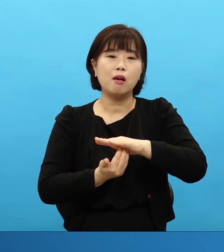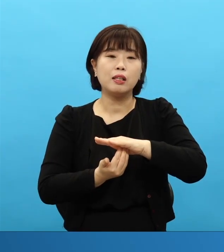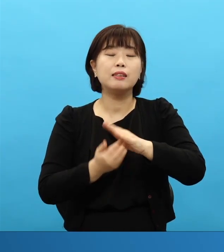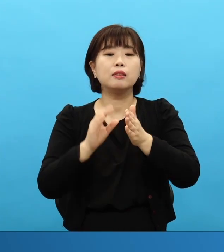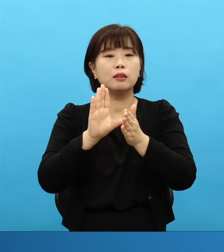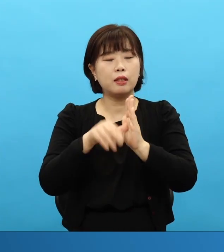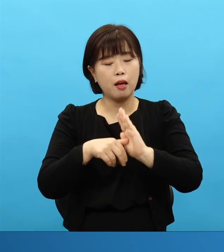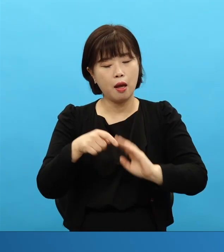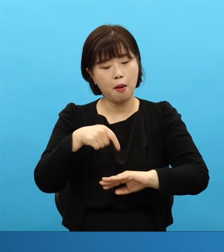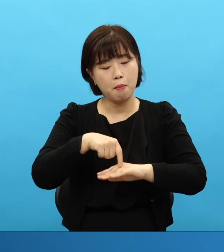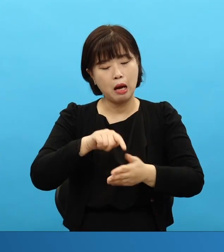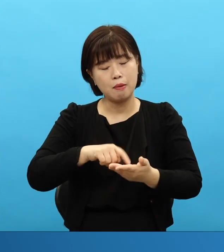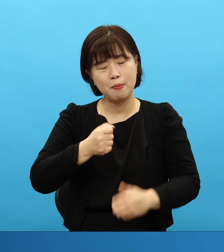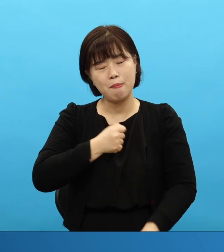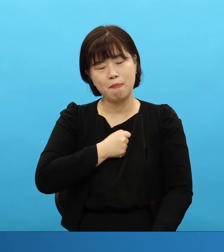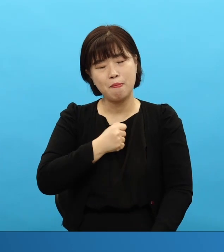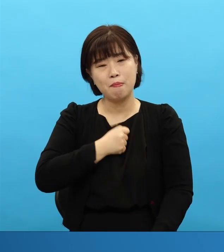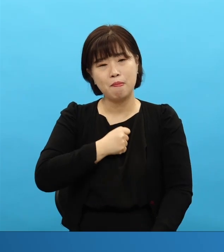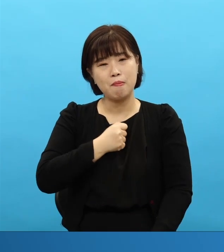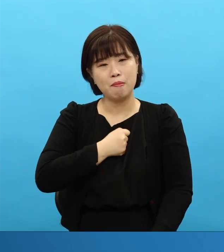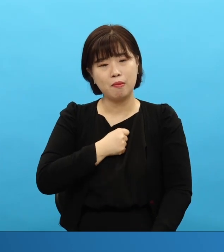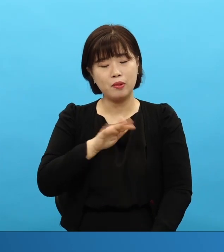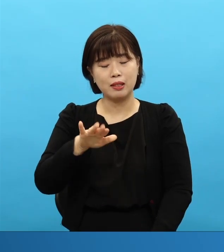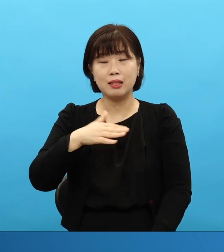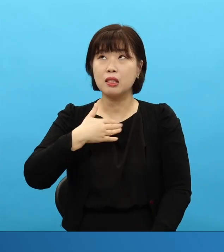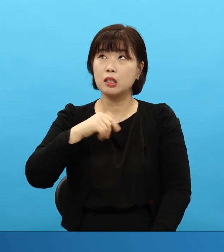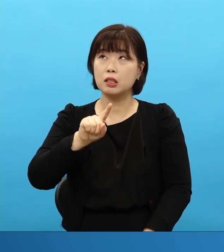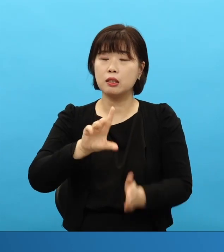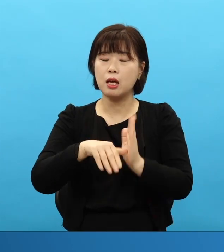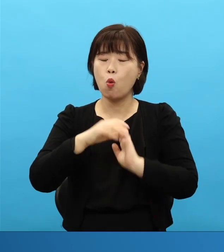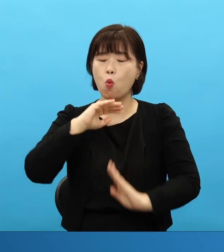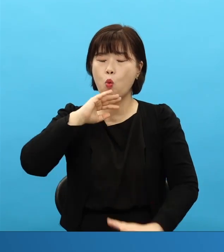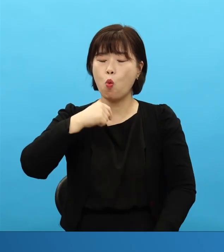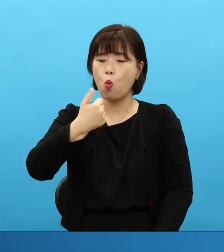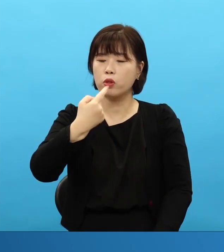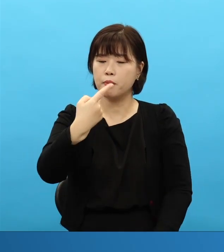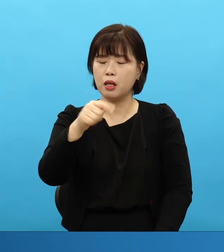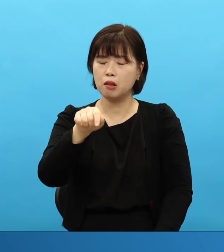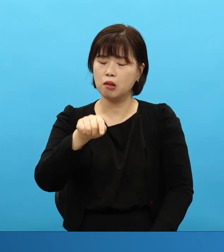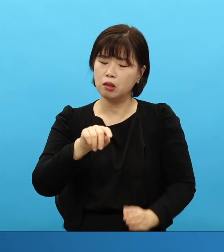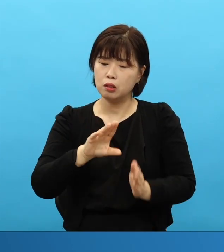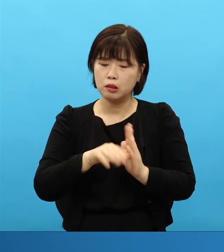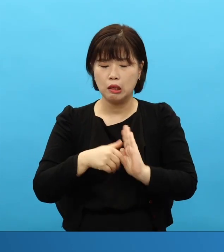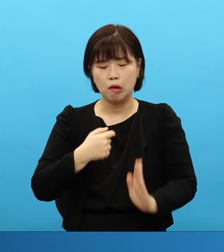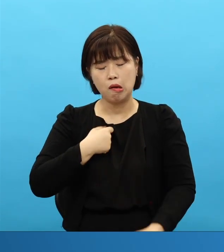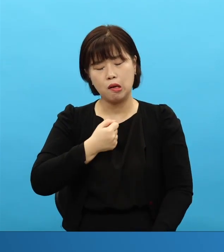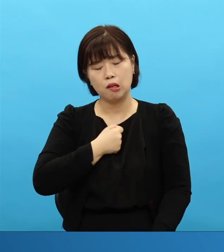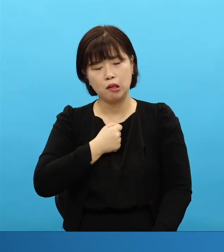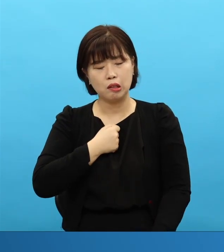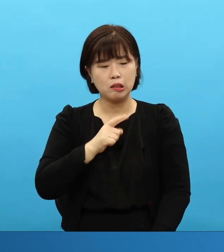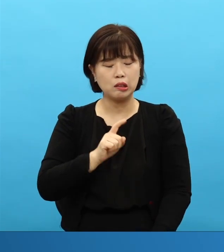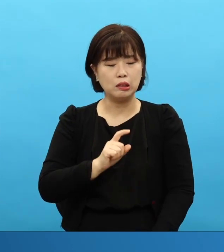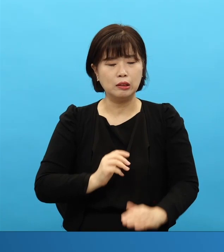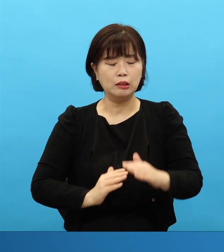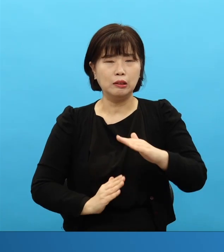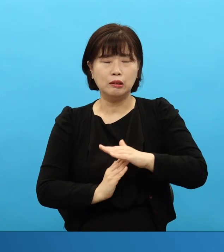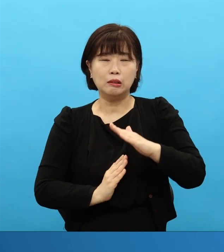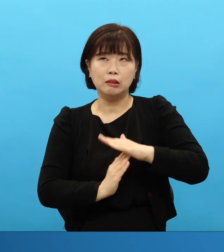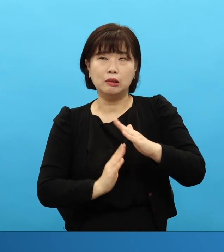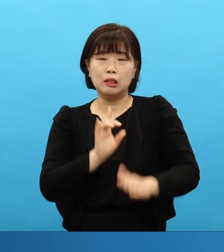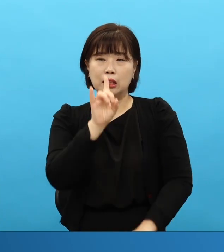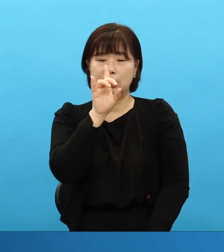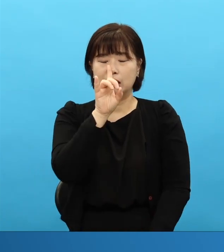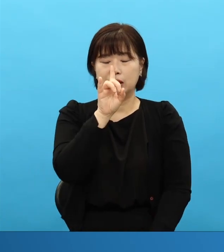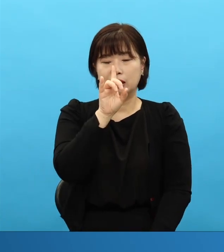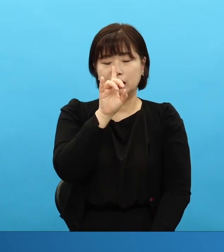아주 목회를 더 해야 되는데 그때 51살이었어요. 그런데 노예 어떤 목사님이 그래요. 복음에 미치고 전도에